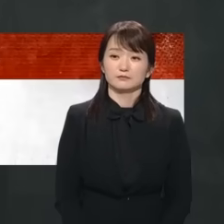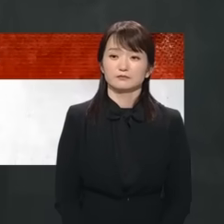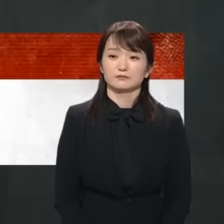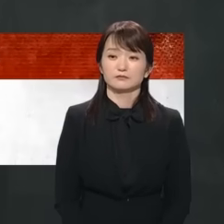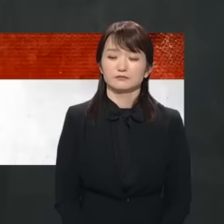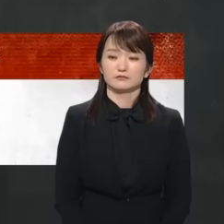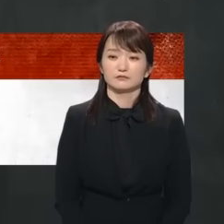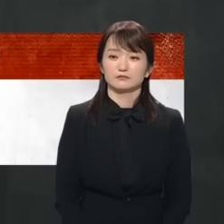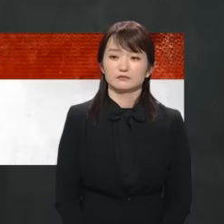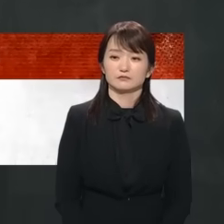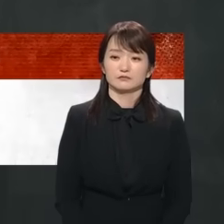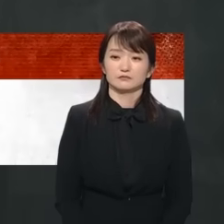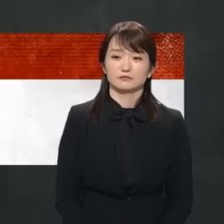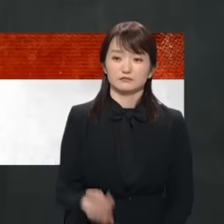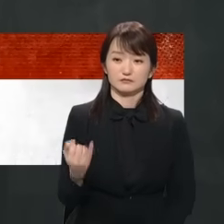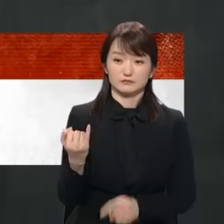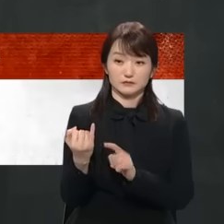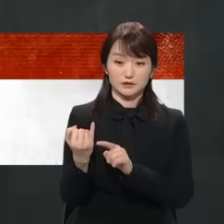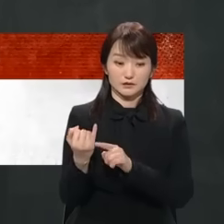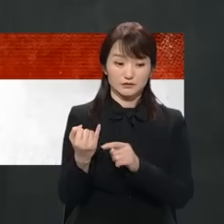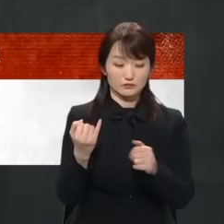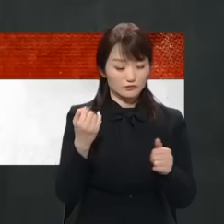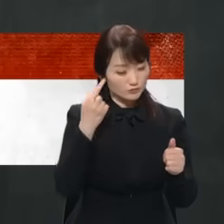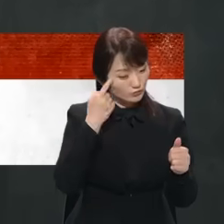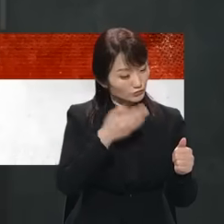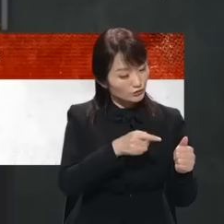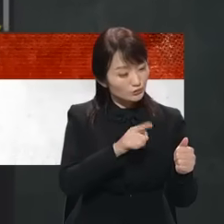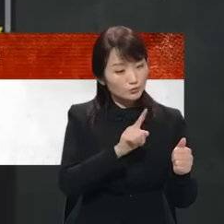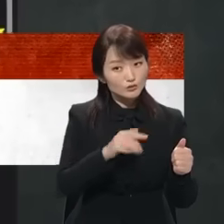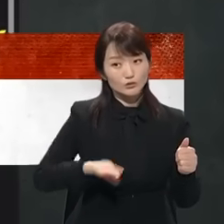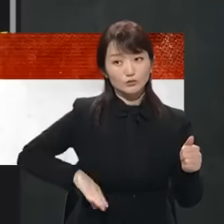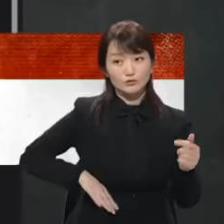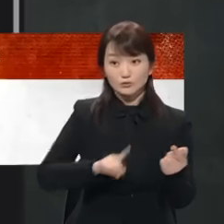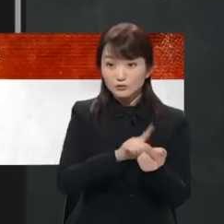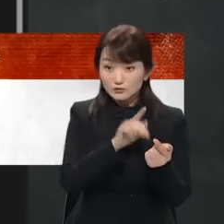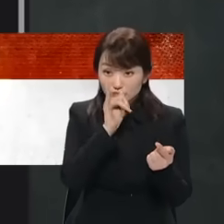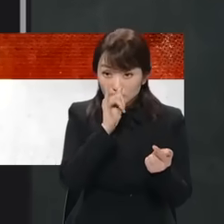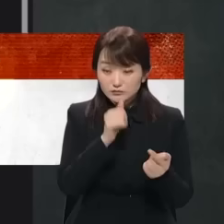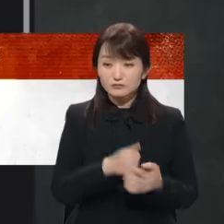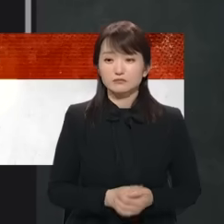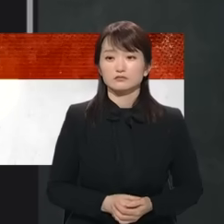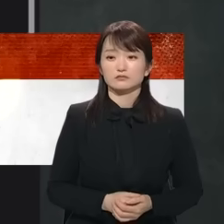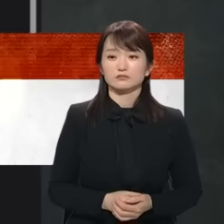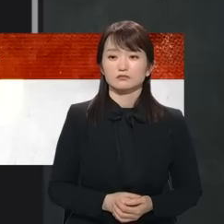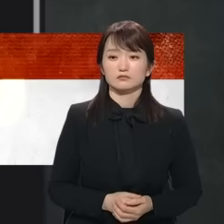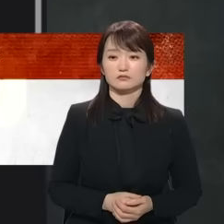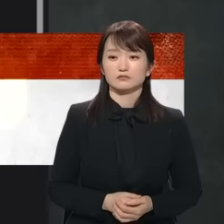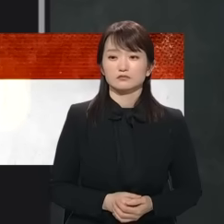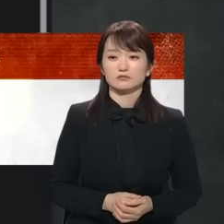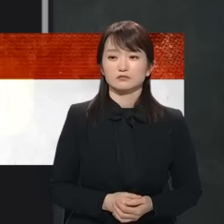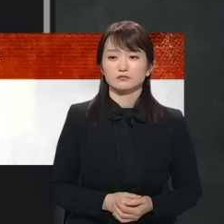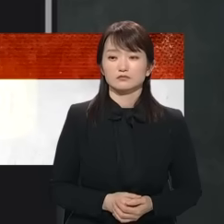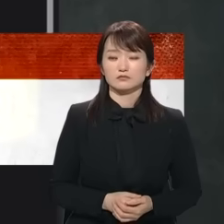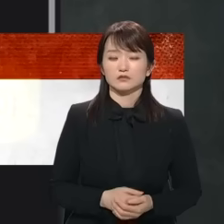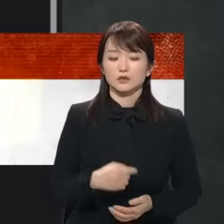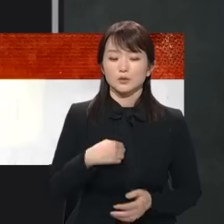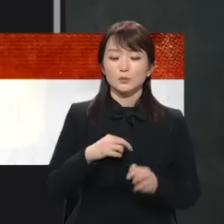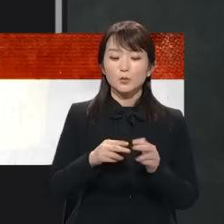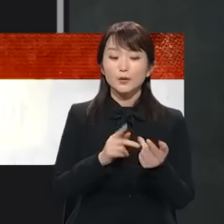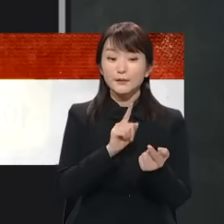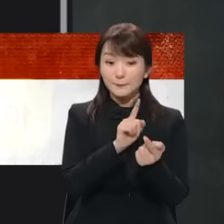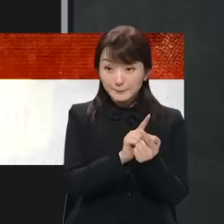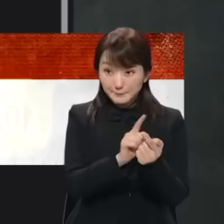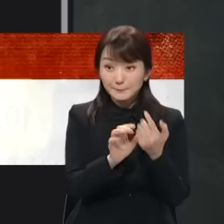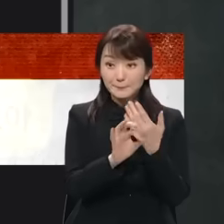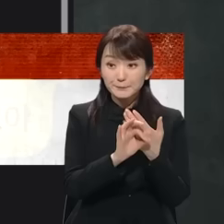혹시 그 모델을 만나본 적 있냐 걔가 패션 모델인가 뭐 그럴 해요 근데 이제 그 무슨 그 만나려면